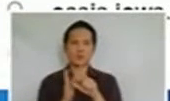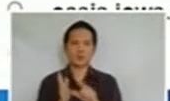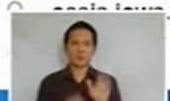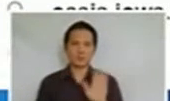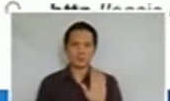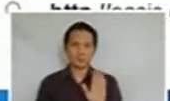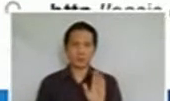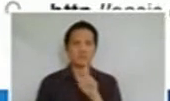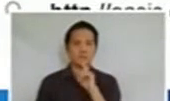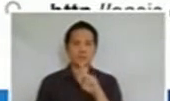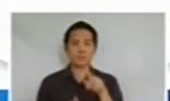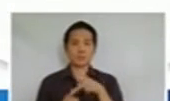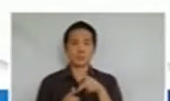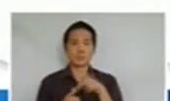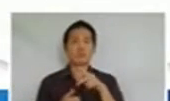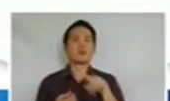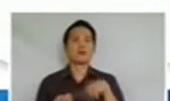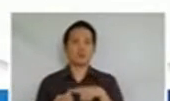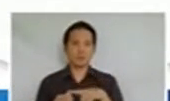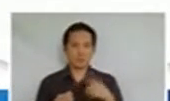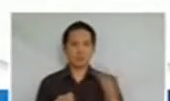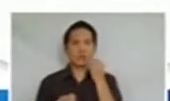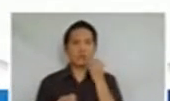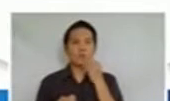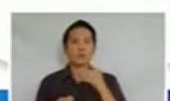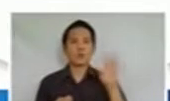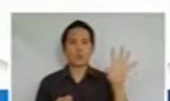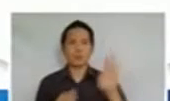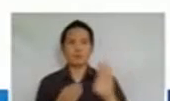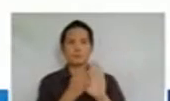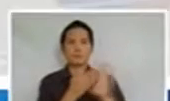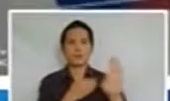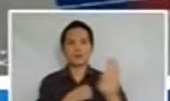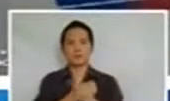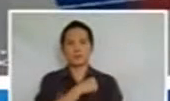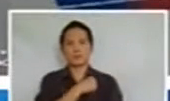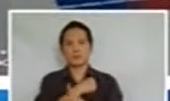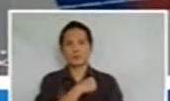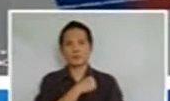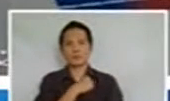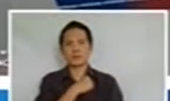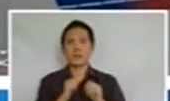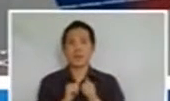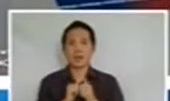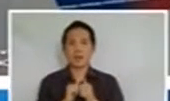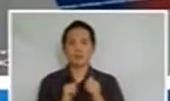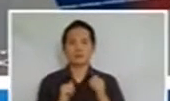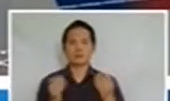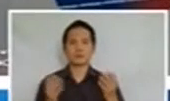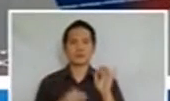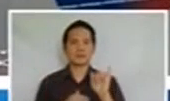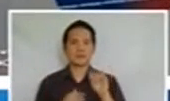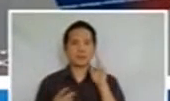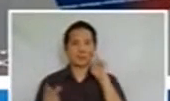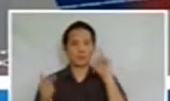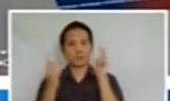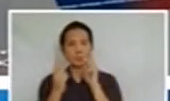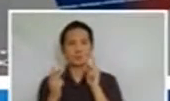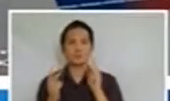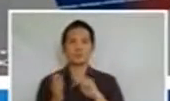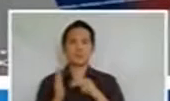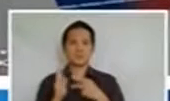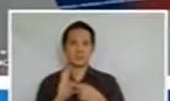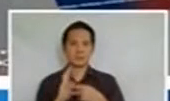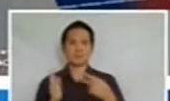ginagarantiya natin sa mga magre-register na OFW na gagamitin ang mga impormasyon na naaayon sa Data Privacy Act